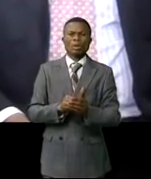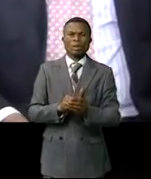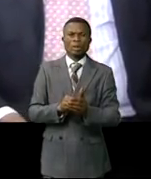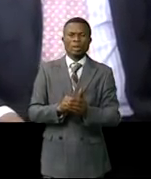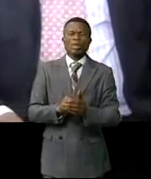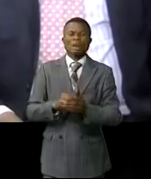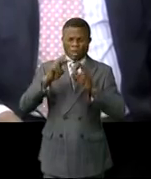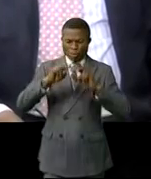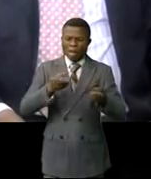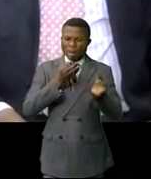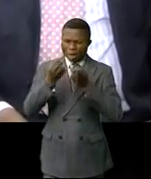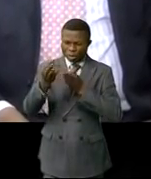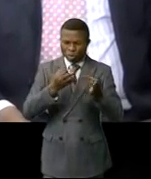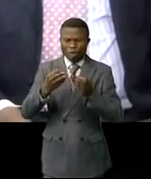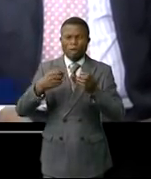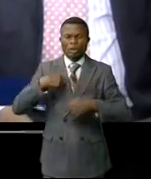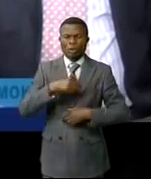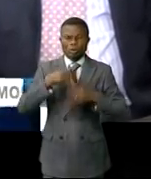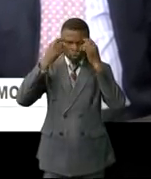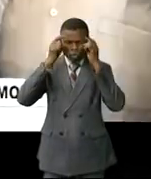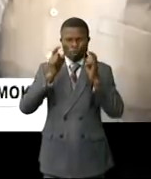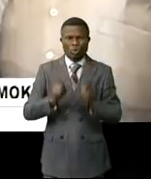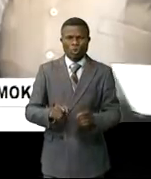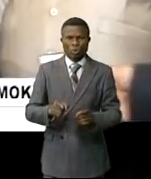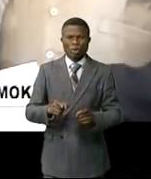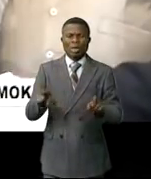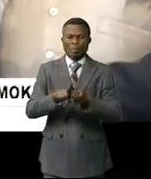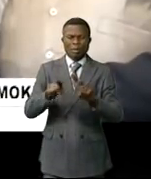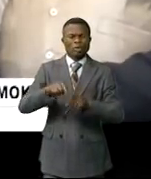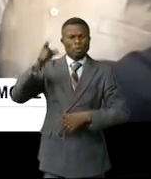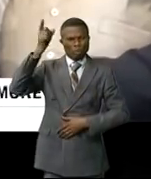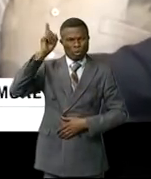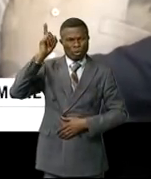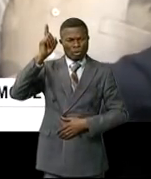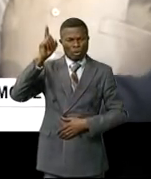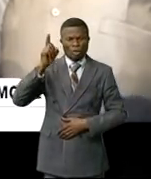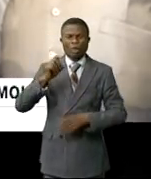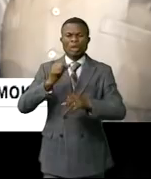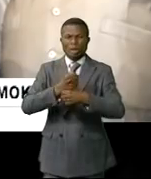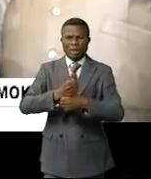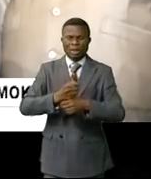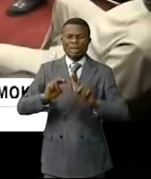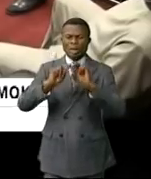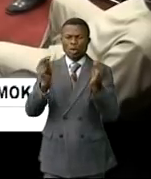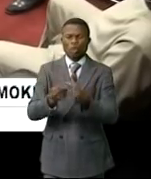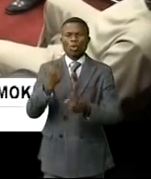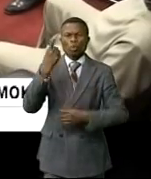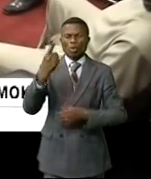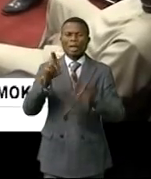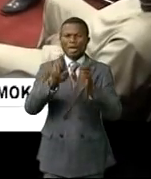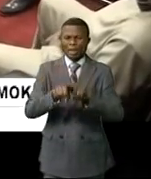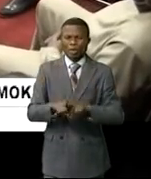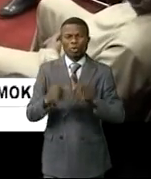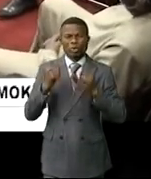convergé et nous sommes décidés comme à l'avant de constituer une union forte. En dehors de